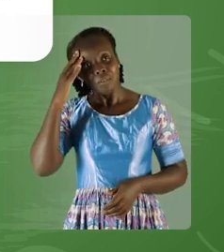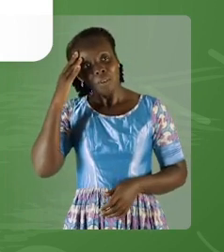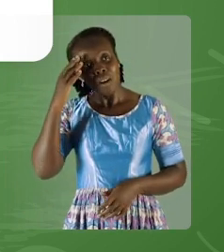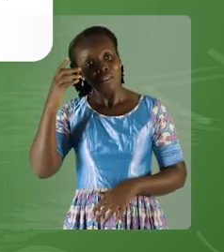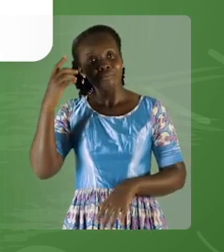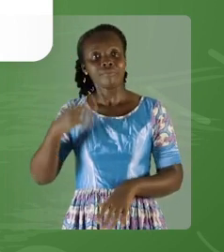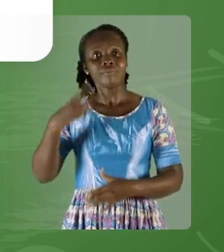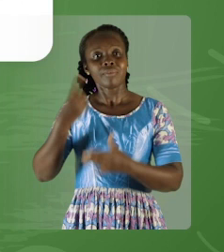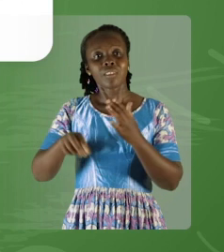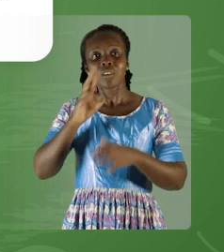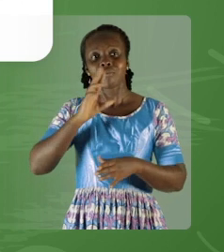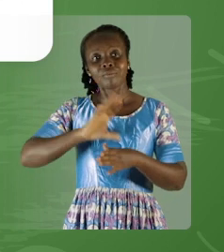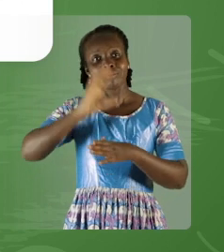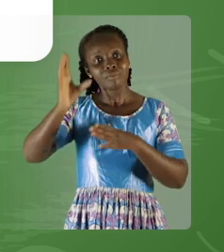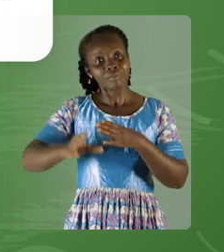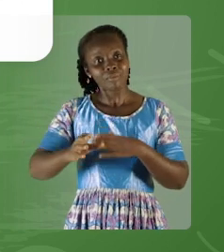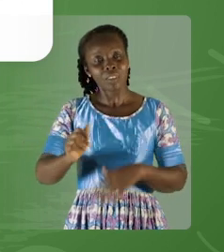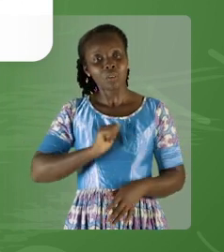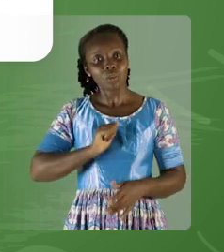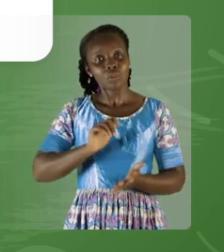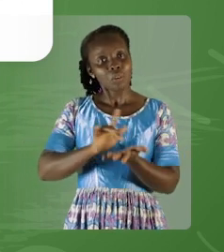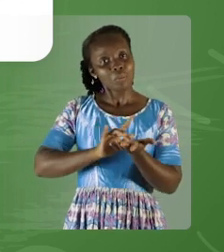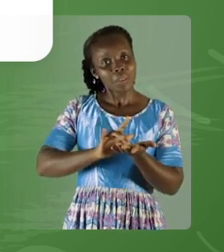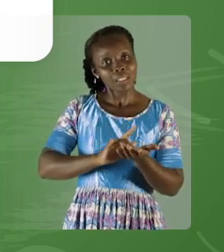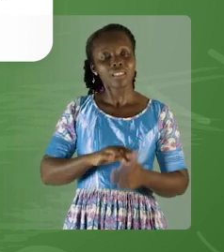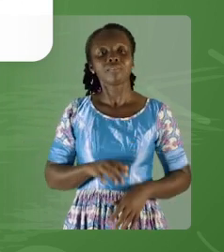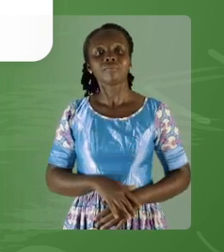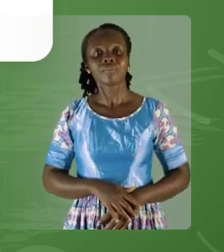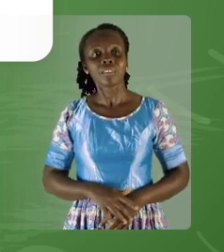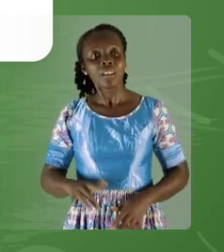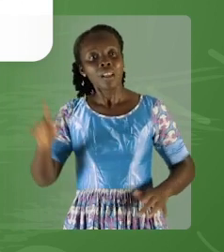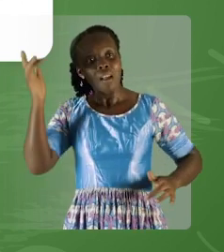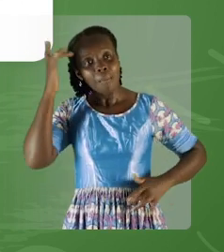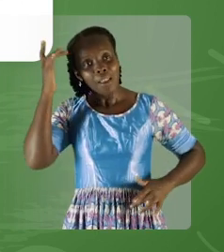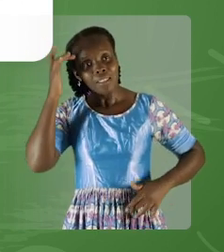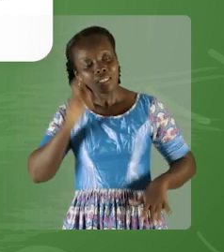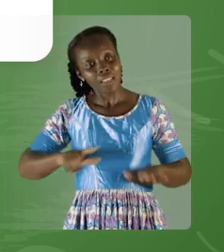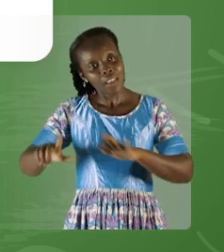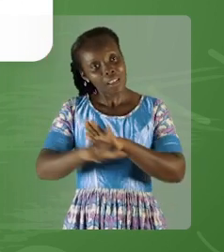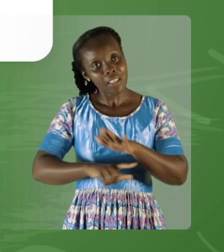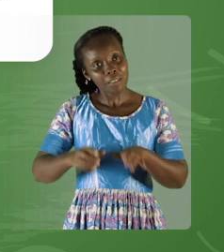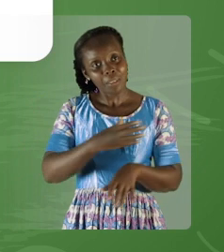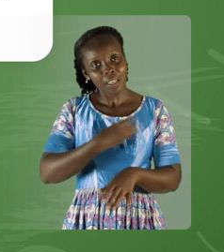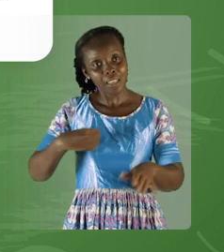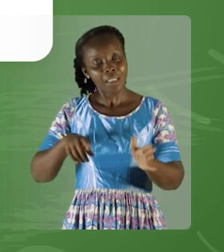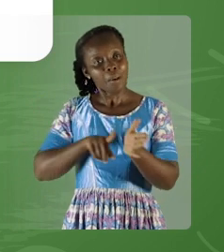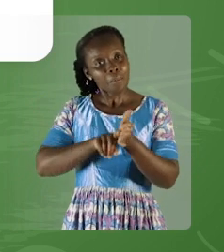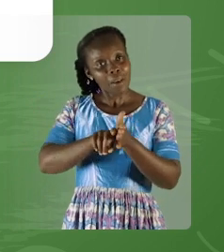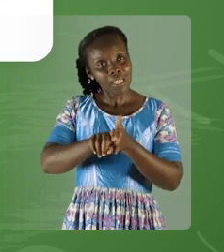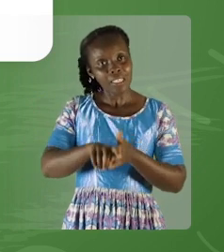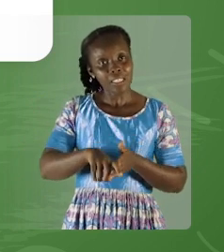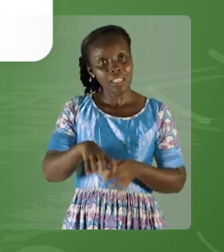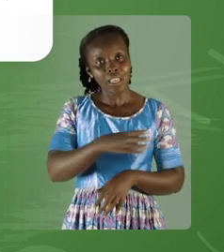les conséquences de l'automédication, des maladies endémiques et